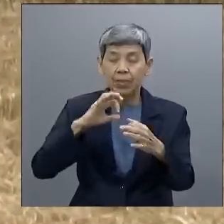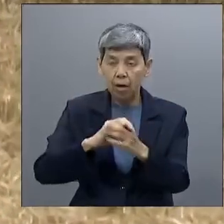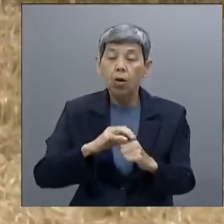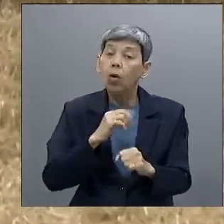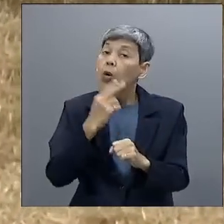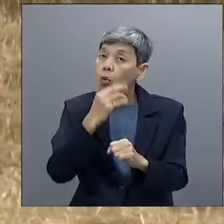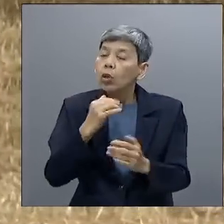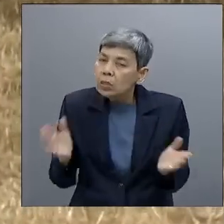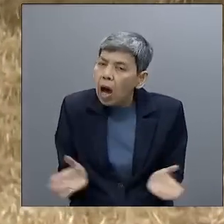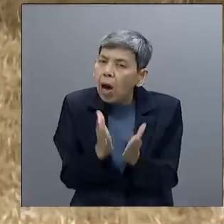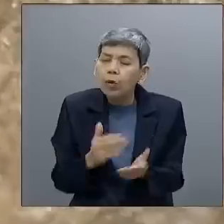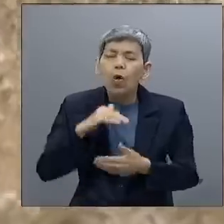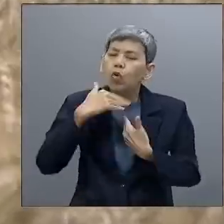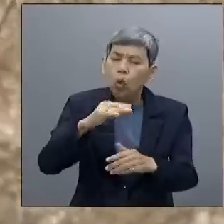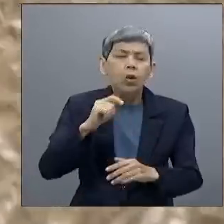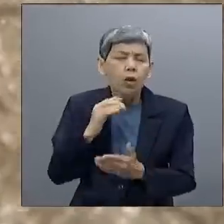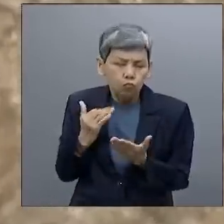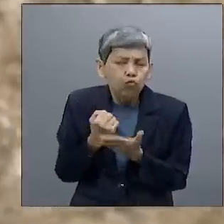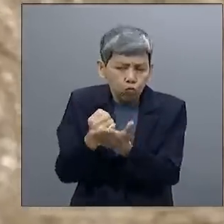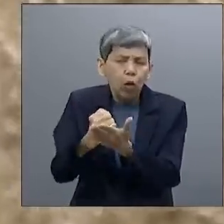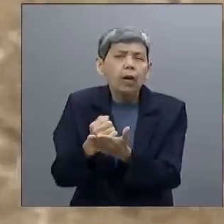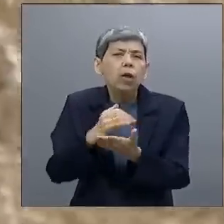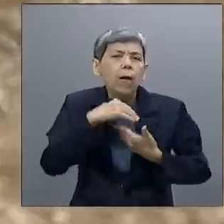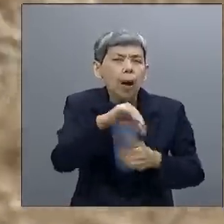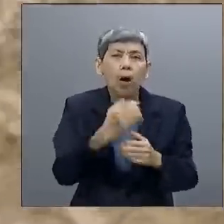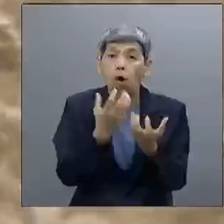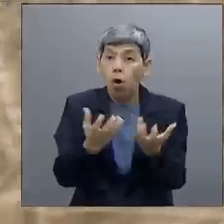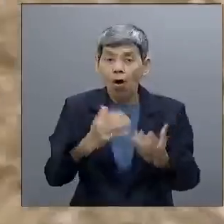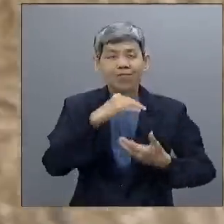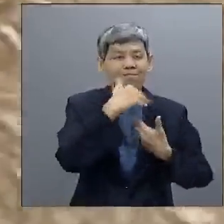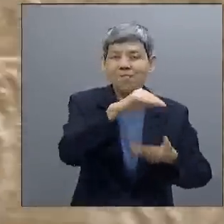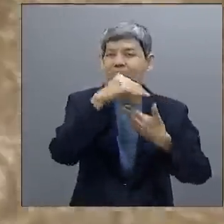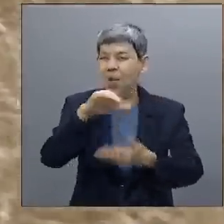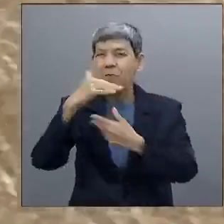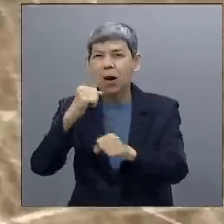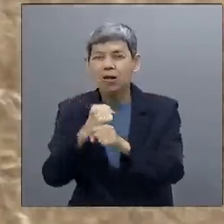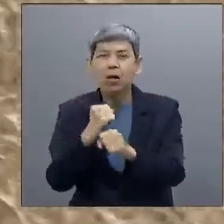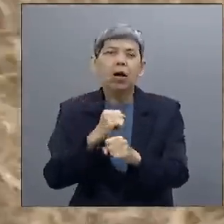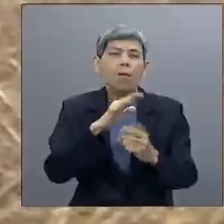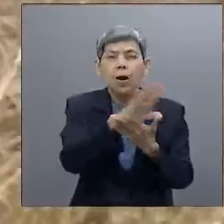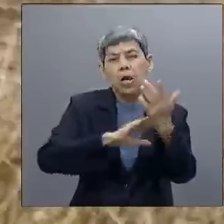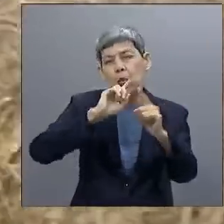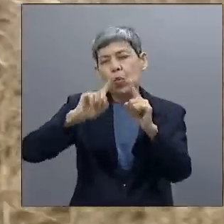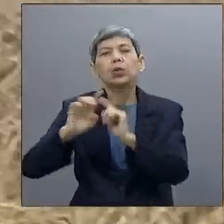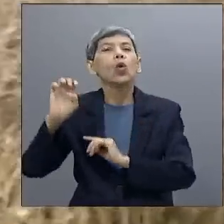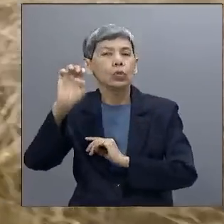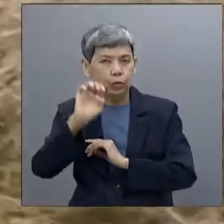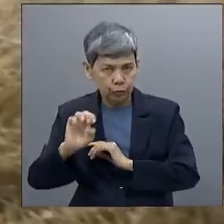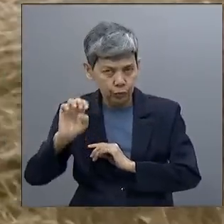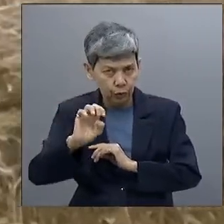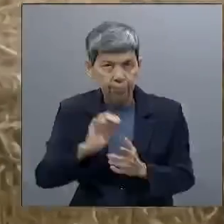เพื่อสนับสนุนการส่งออกของยูเครนแล้วก็ทำให้สินค้าการเกษตรของยูเครนทัดรักเข้าสู่หลายประเทศในยุโรปตอนกลาง